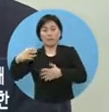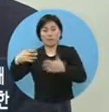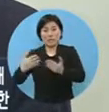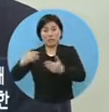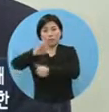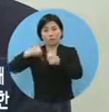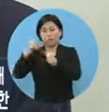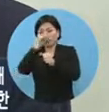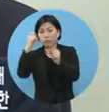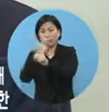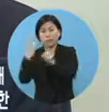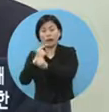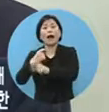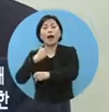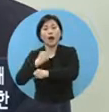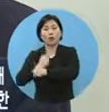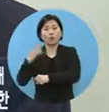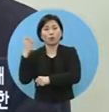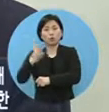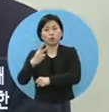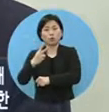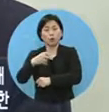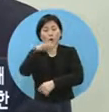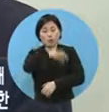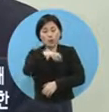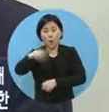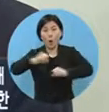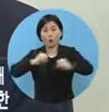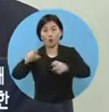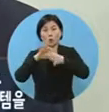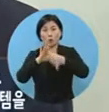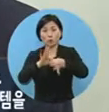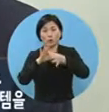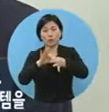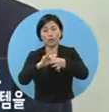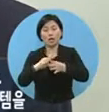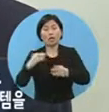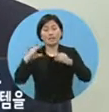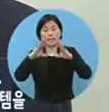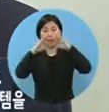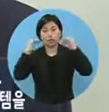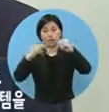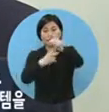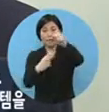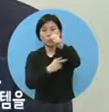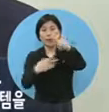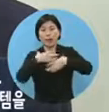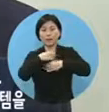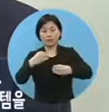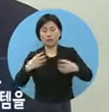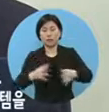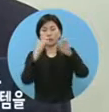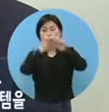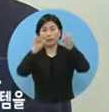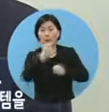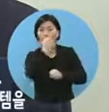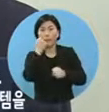소방대원의 처우를 개선할 수 있도록 하였으며 또한 현지 활동을 통해서 이순신 대교의 안전관리